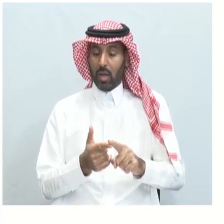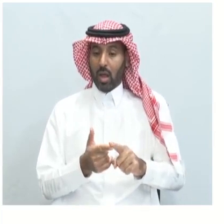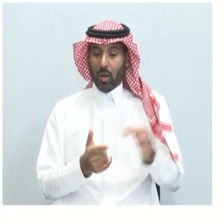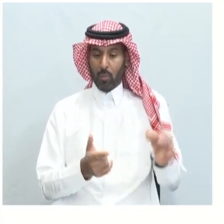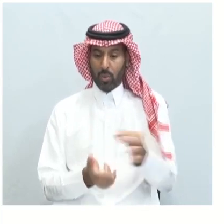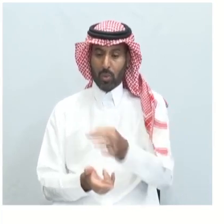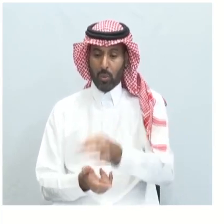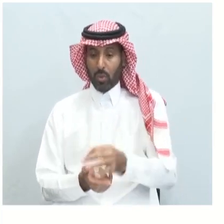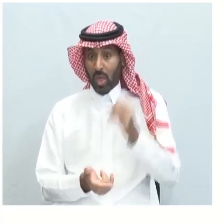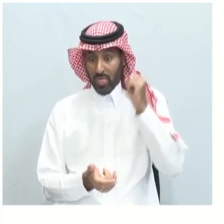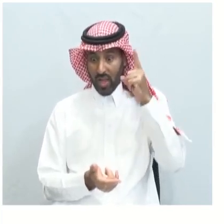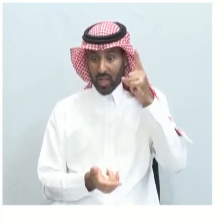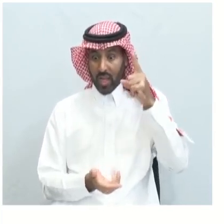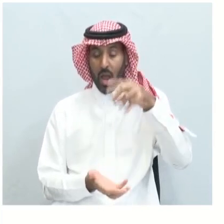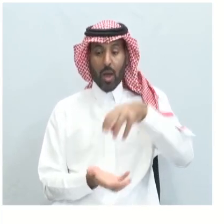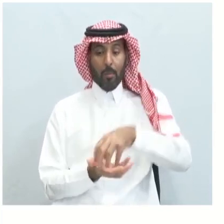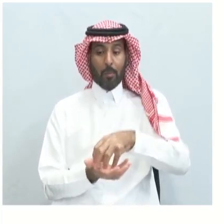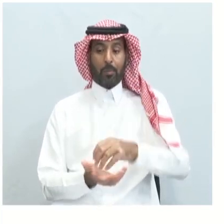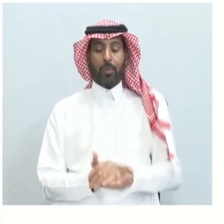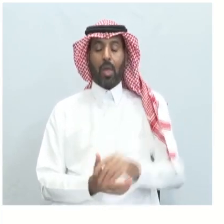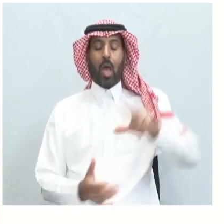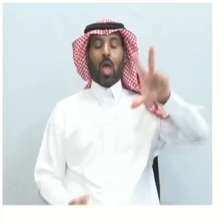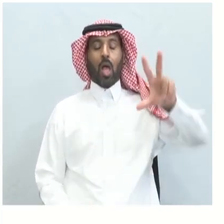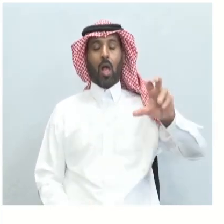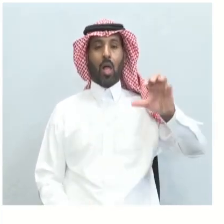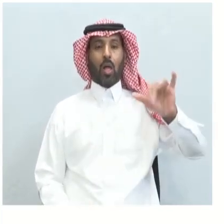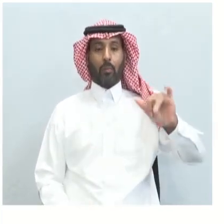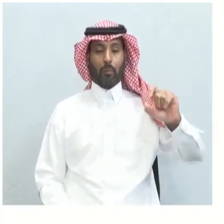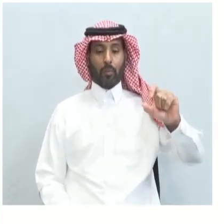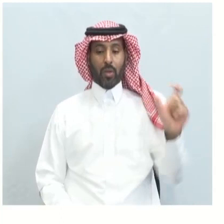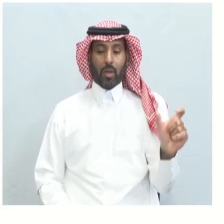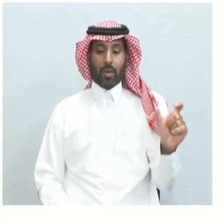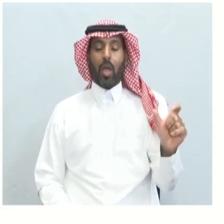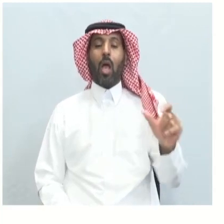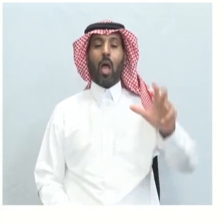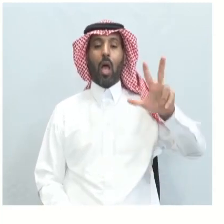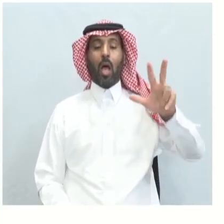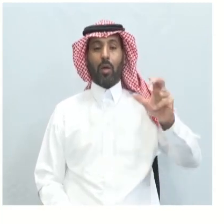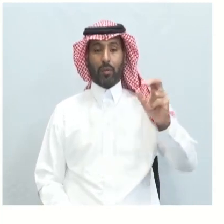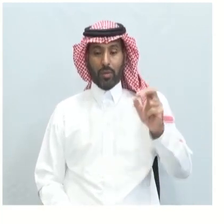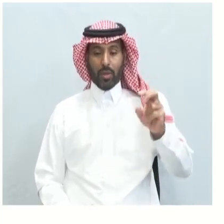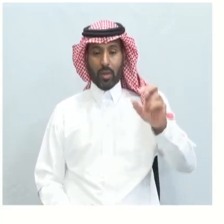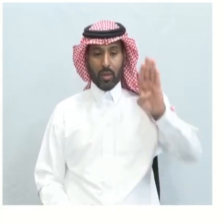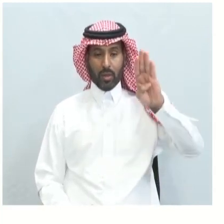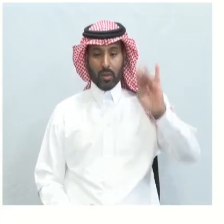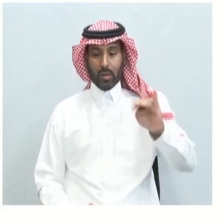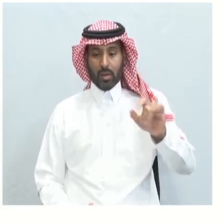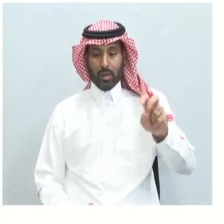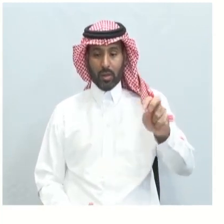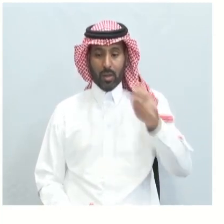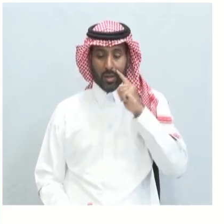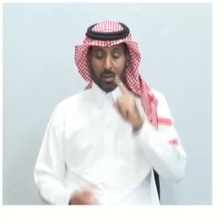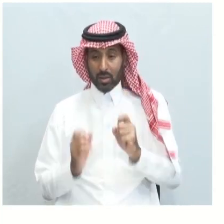المدن الذكيه تستخدم المدن الذكيه التقنيات المترابطه وكذلك